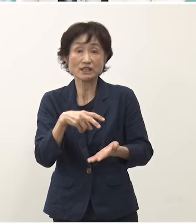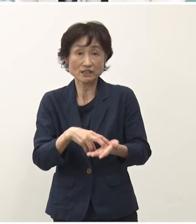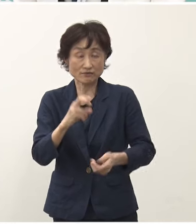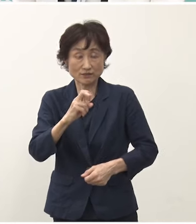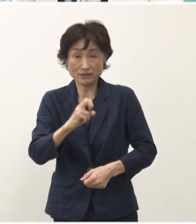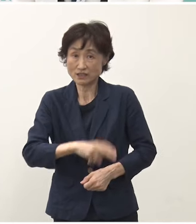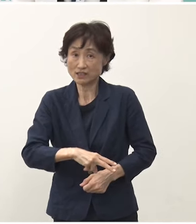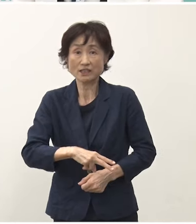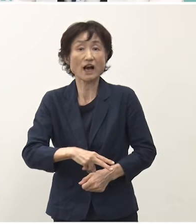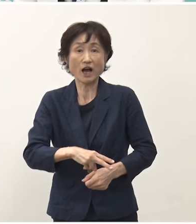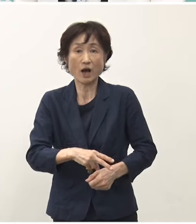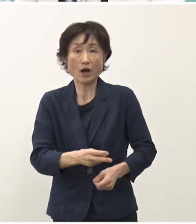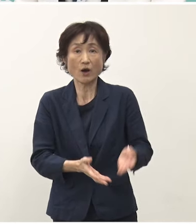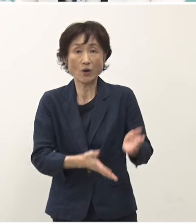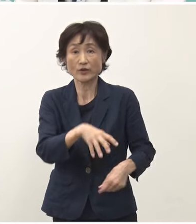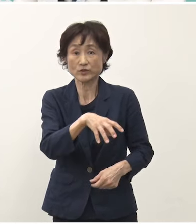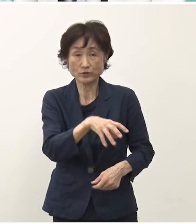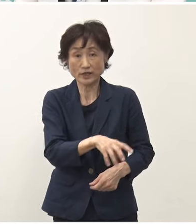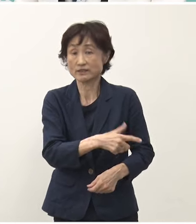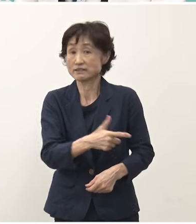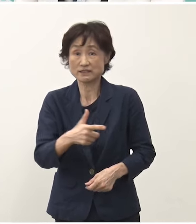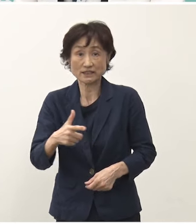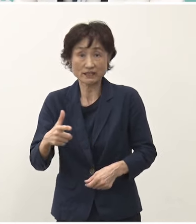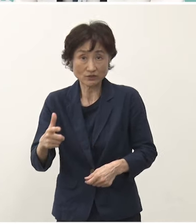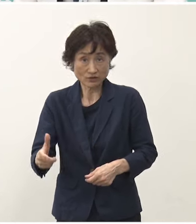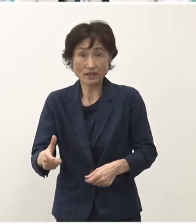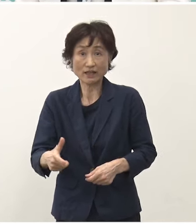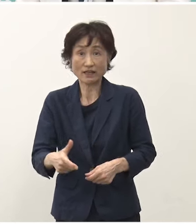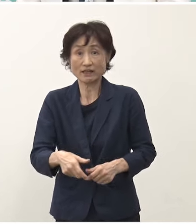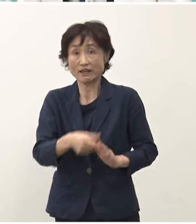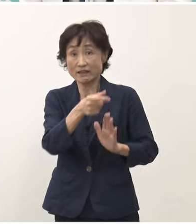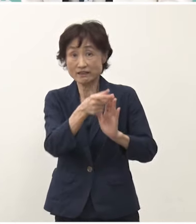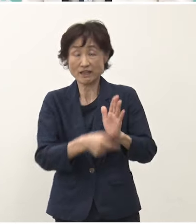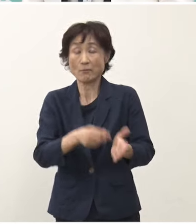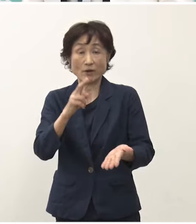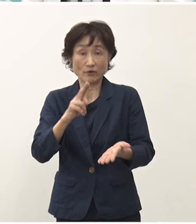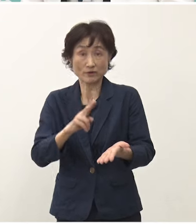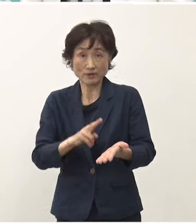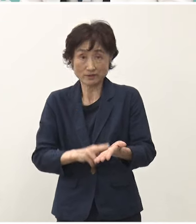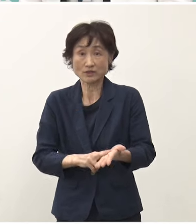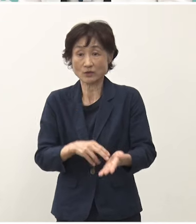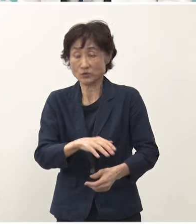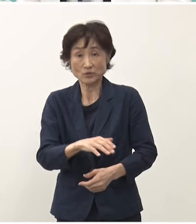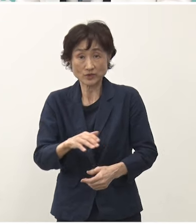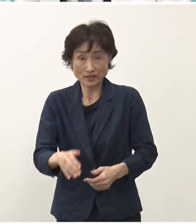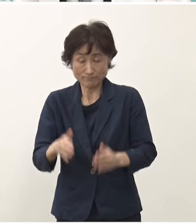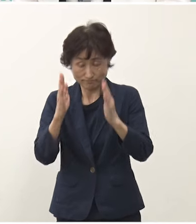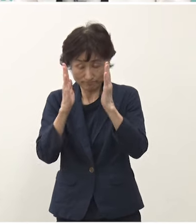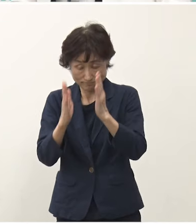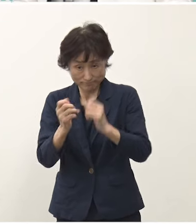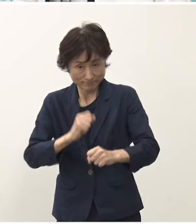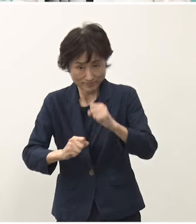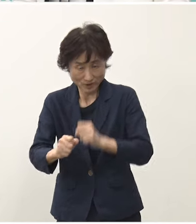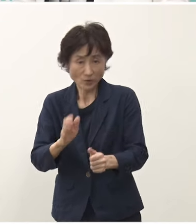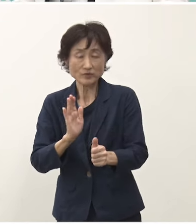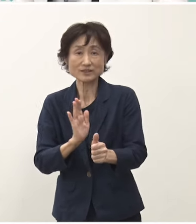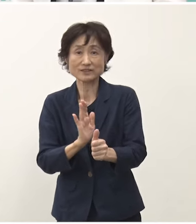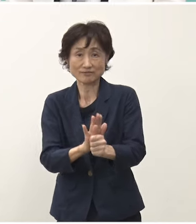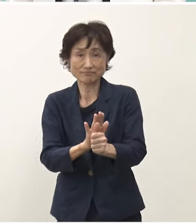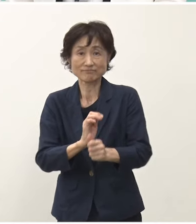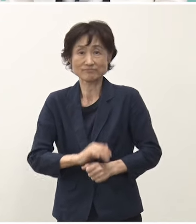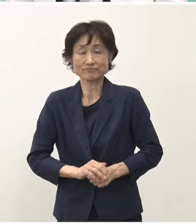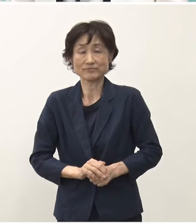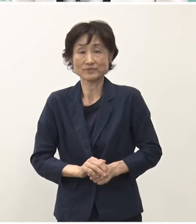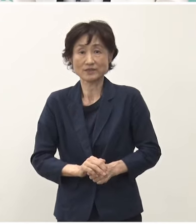テーマを設定して子供たちの探求活動を支援してまいりますえこちらの写真は